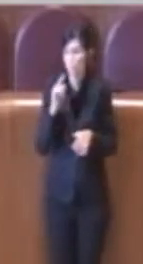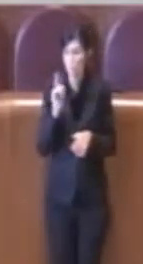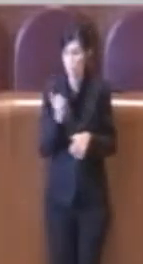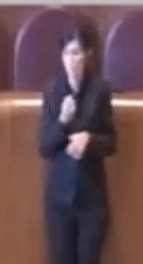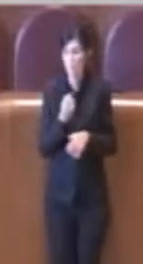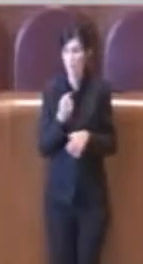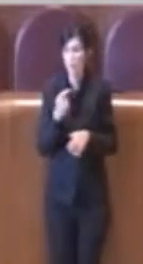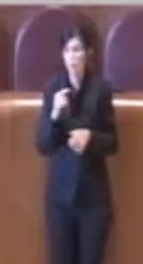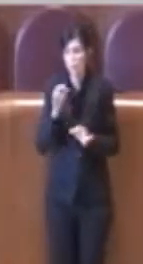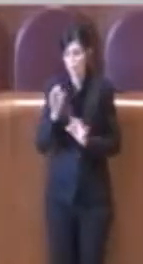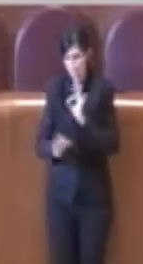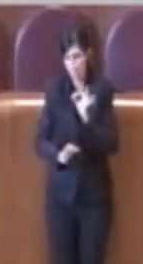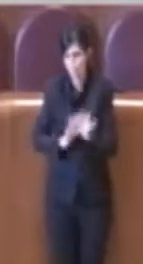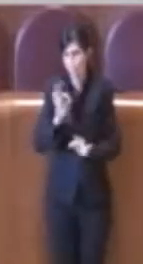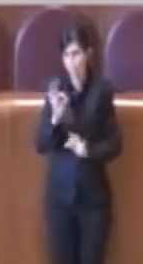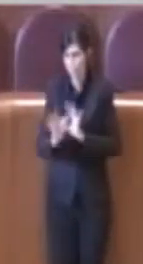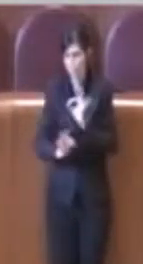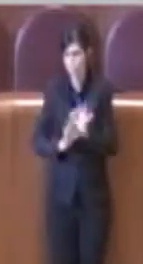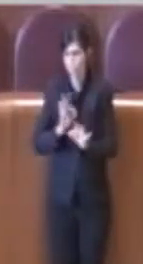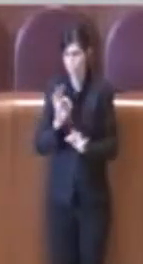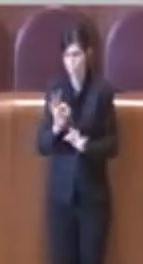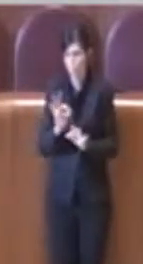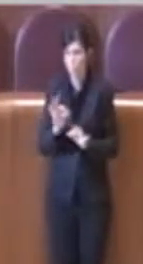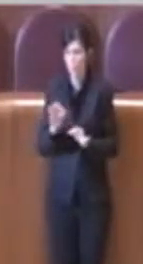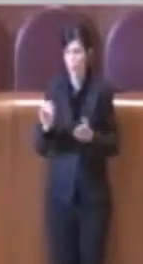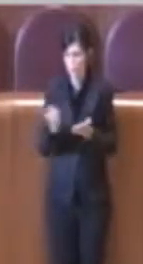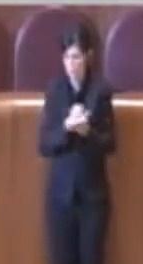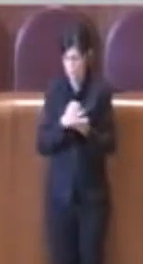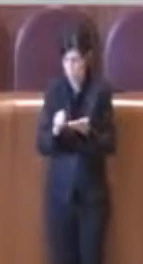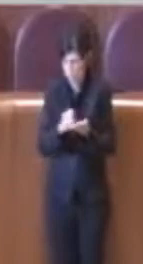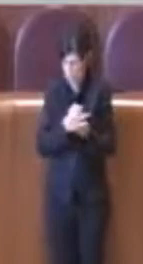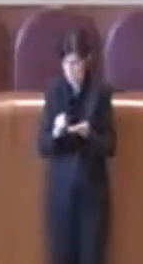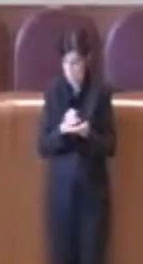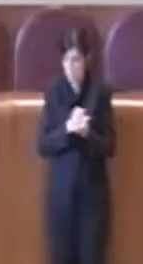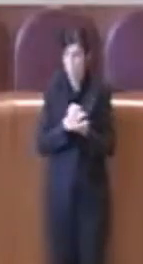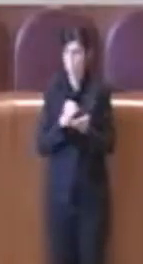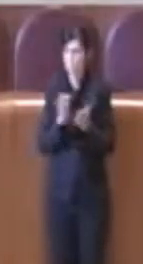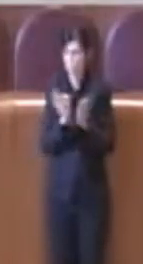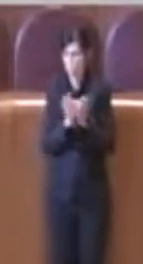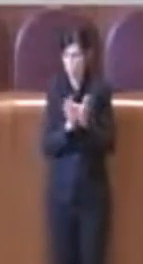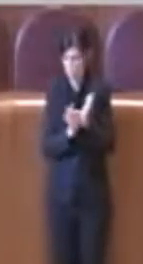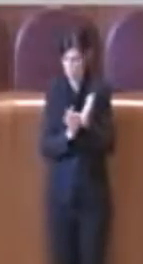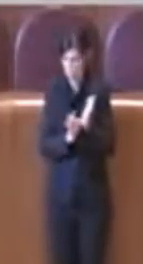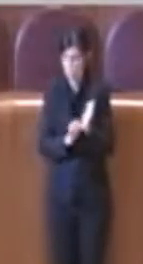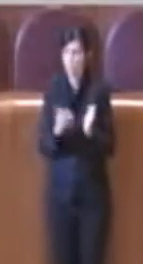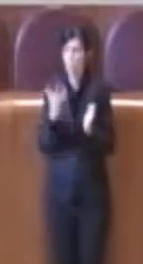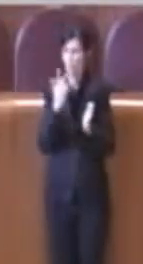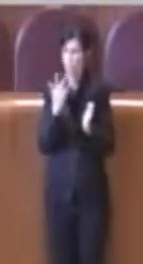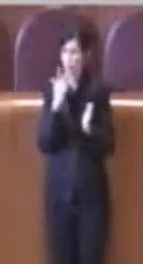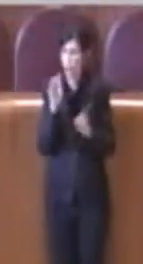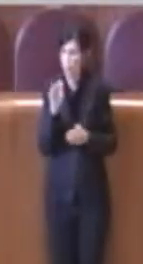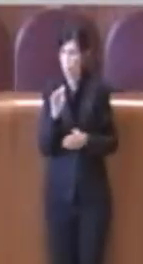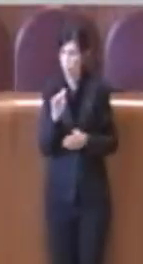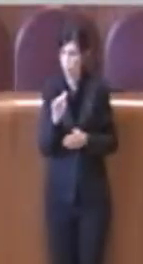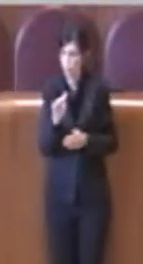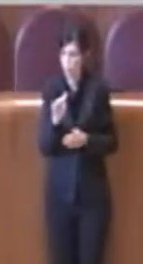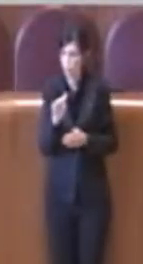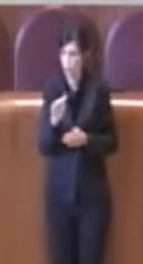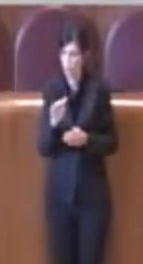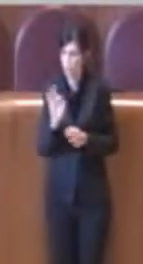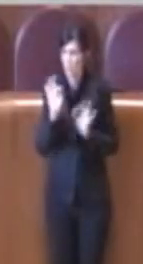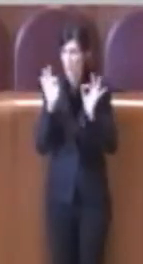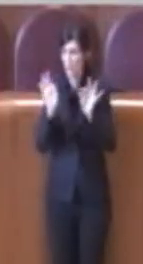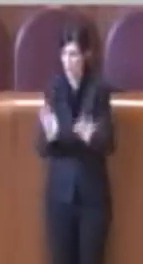di illustrare in modo più dettagliato quello che si vuole fare e si vuole intendere e che